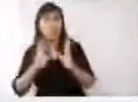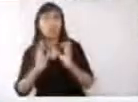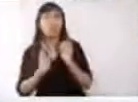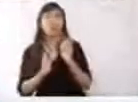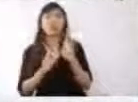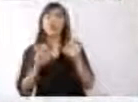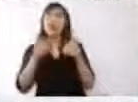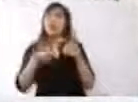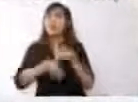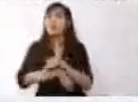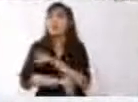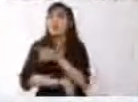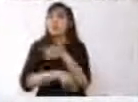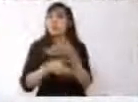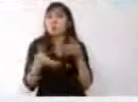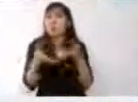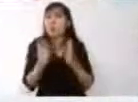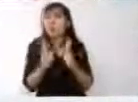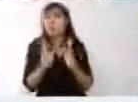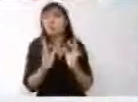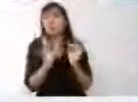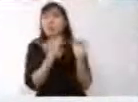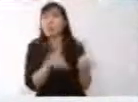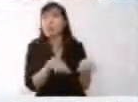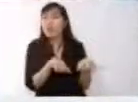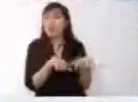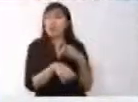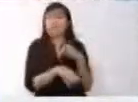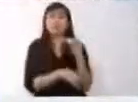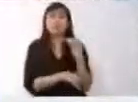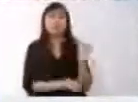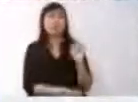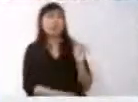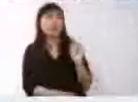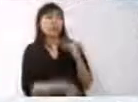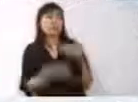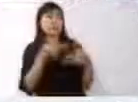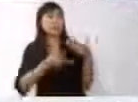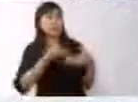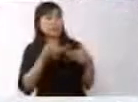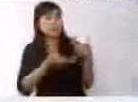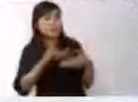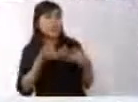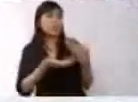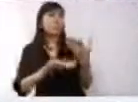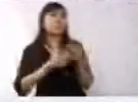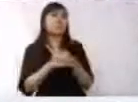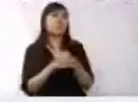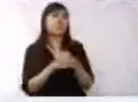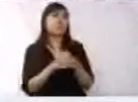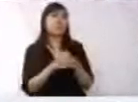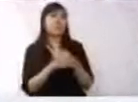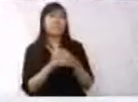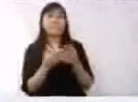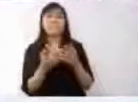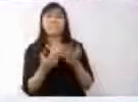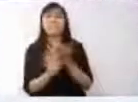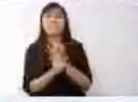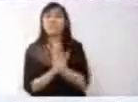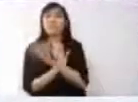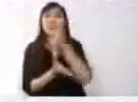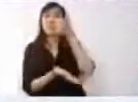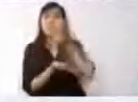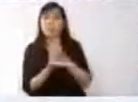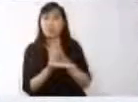company or host entity dito na inimbitahan tayo. Kunyari, tayo po ay isang overseas worker